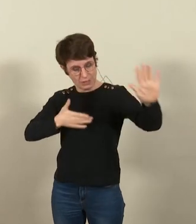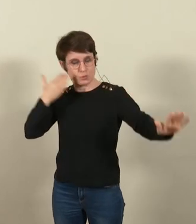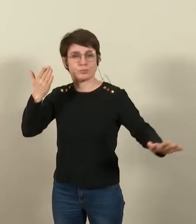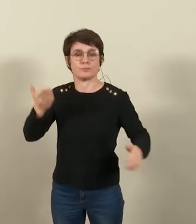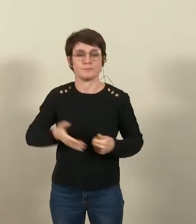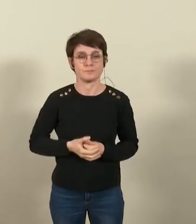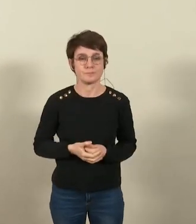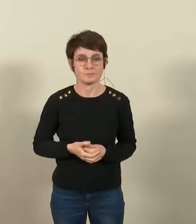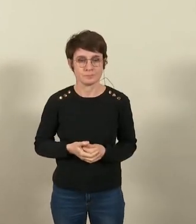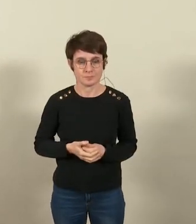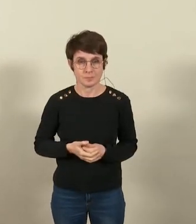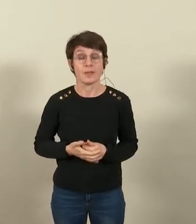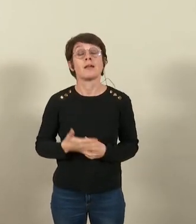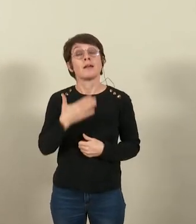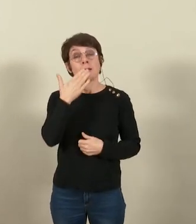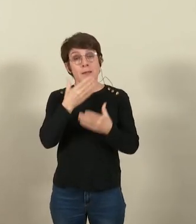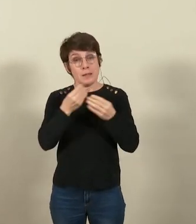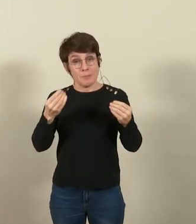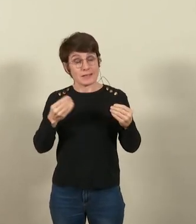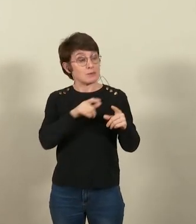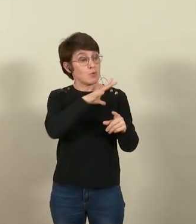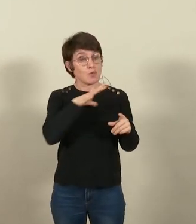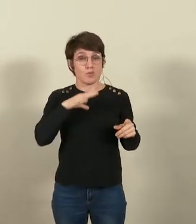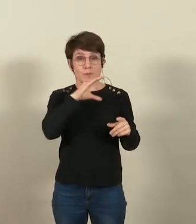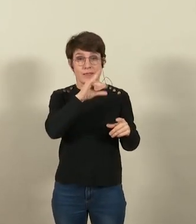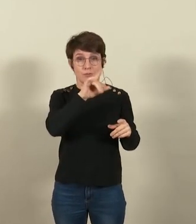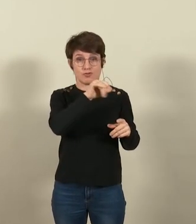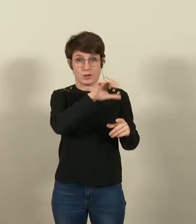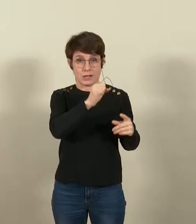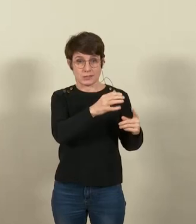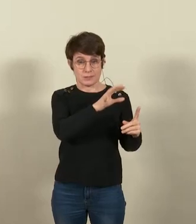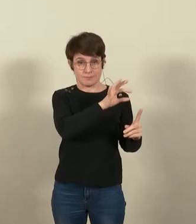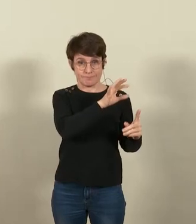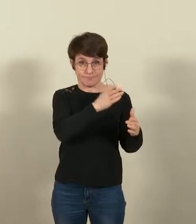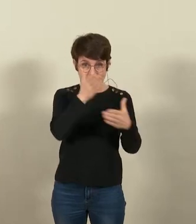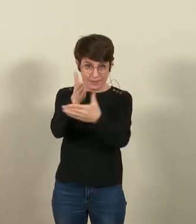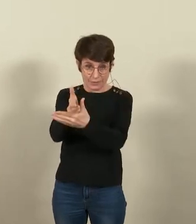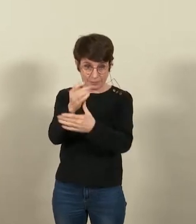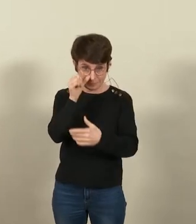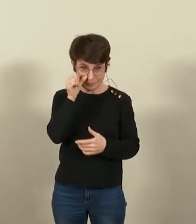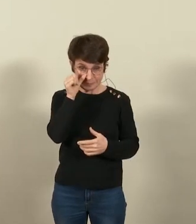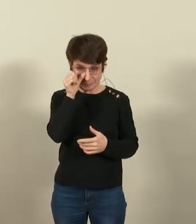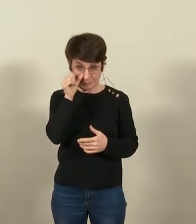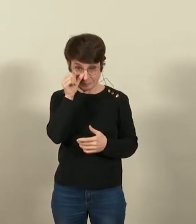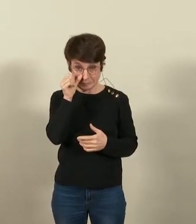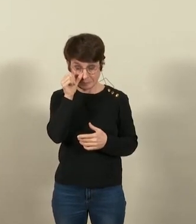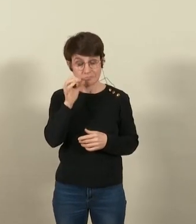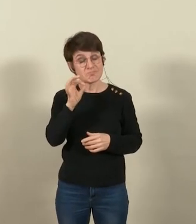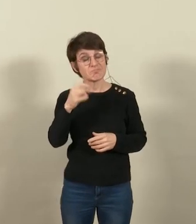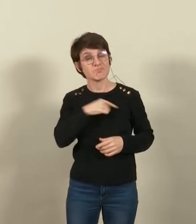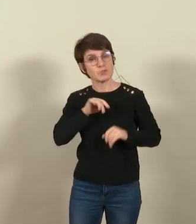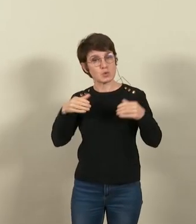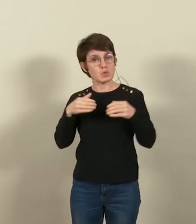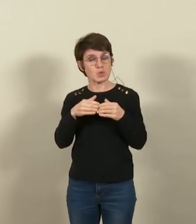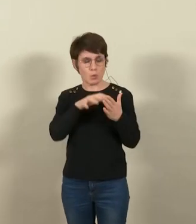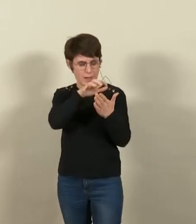alimentaire merci beaucoup madame Chalas oui merci Monsieur le Maire notre groupe n'a pas souhaité que signer ce vœu et le fond du